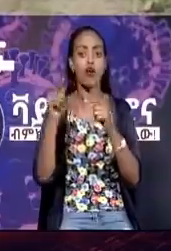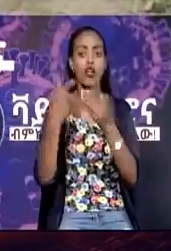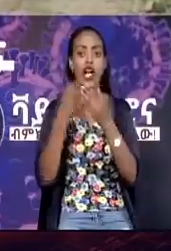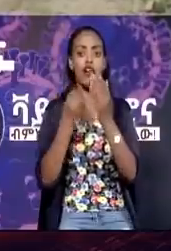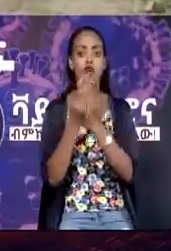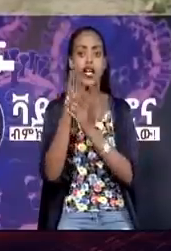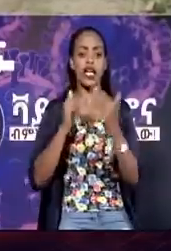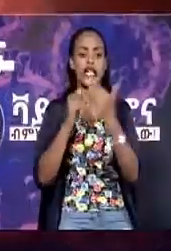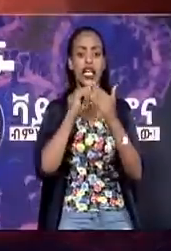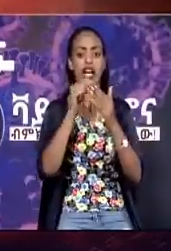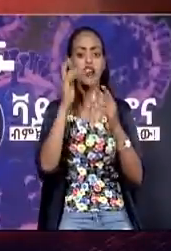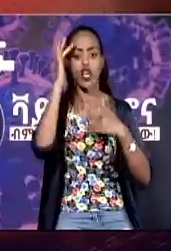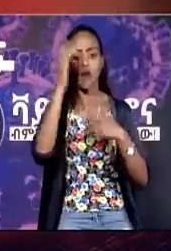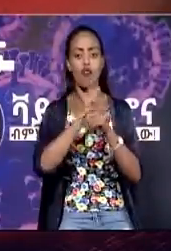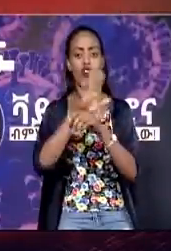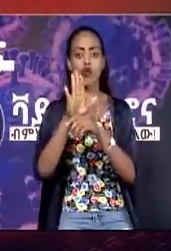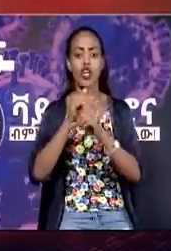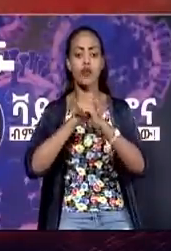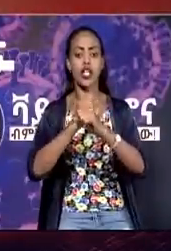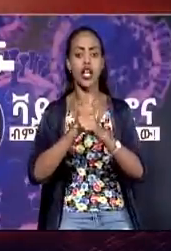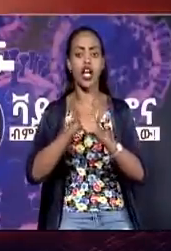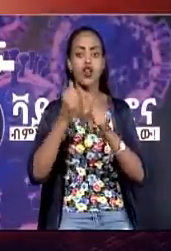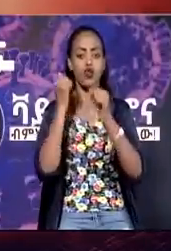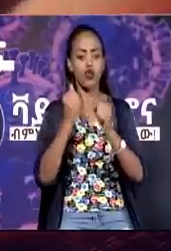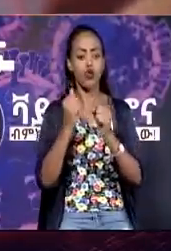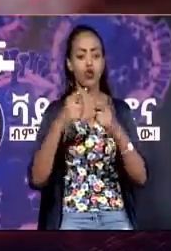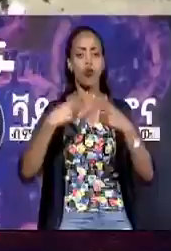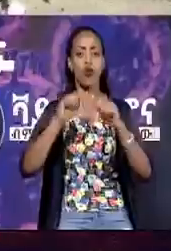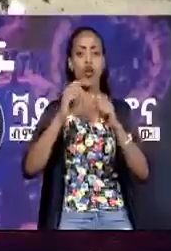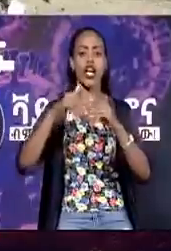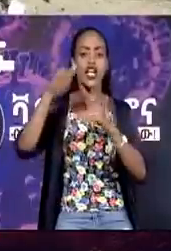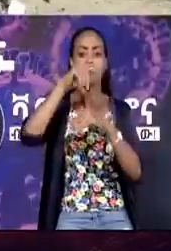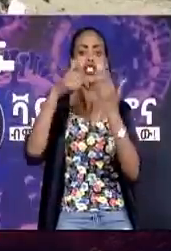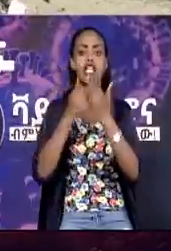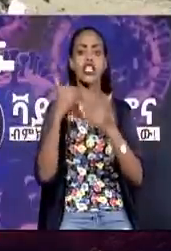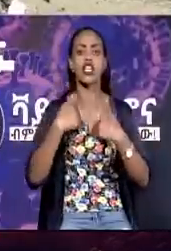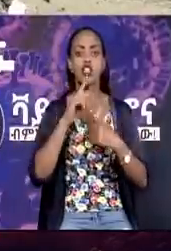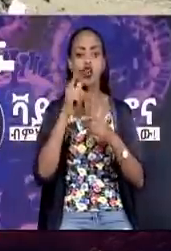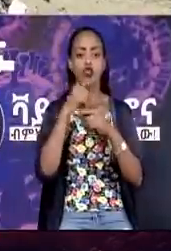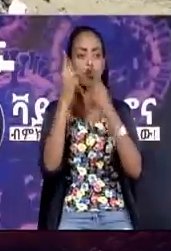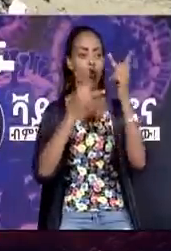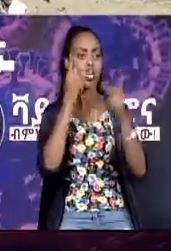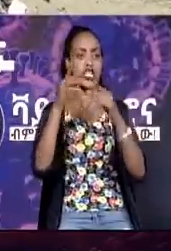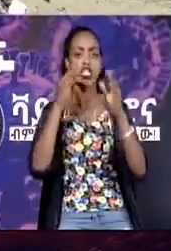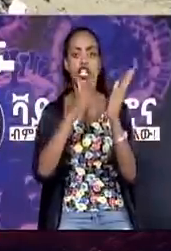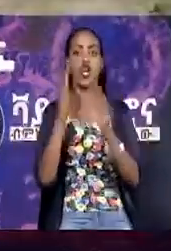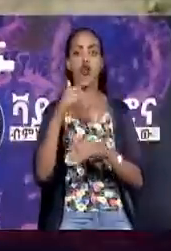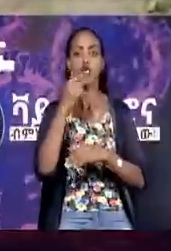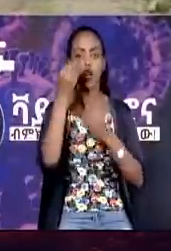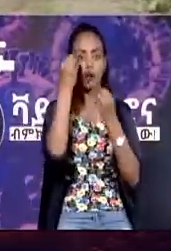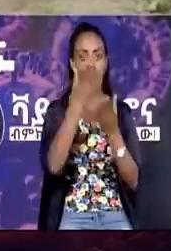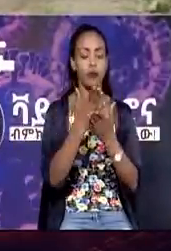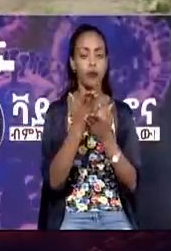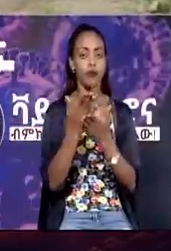معتنا كيتعنا افنا حمام فيروس كورونا نمكلحل نخللو تمكرو كنعبي سلازلنا ايو زعدات استدال وكبلو دما حبيرم